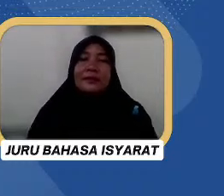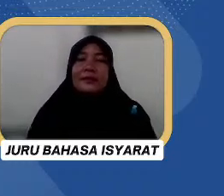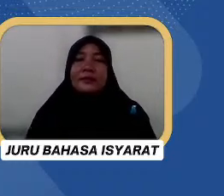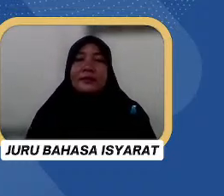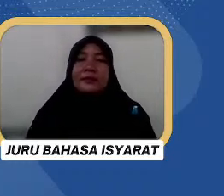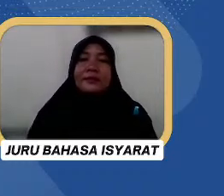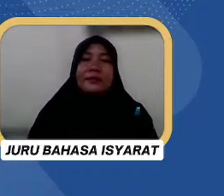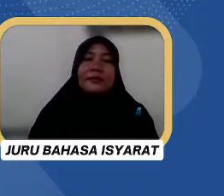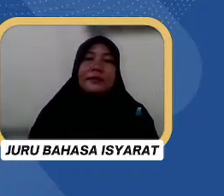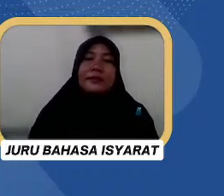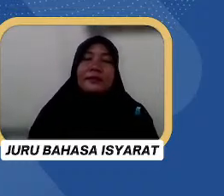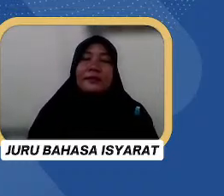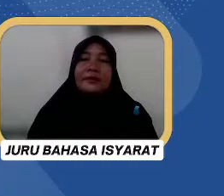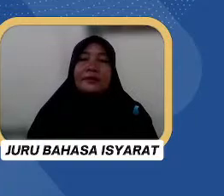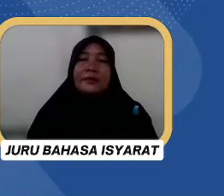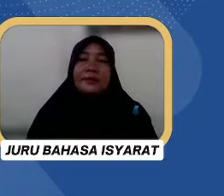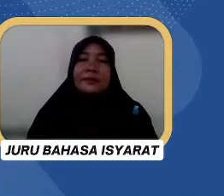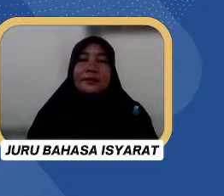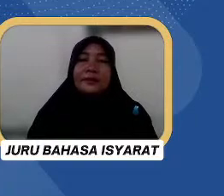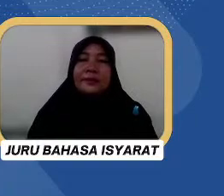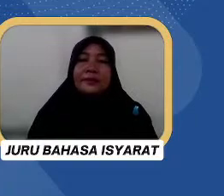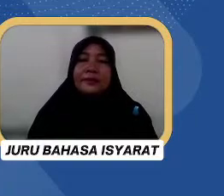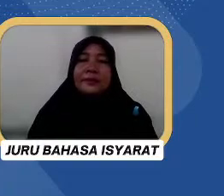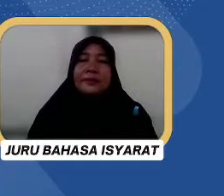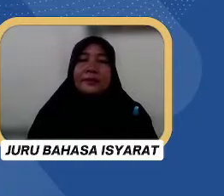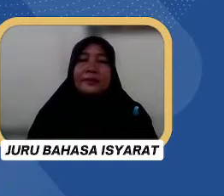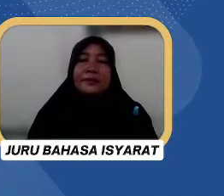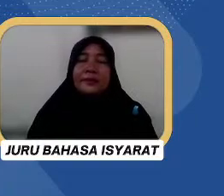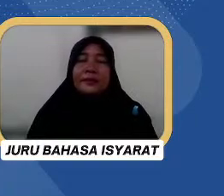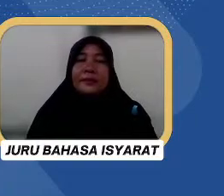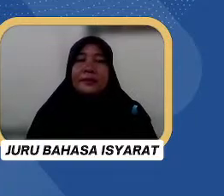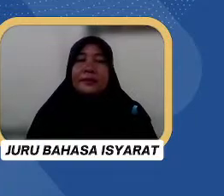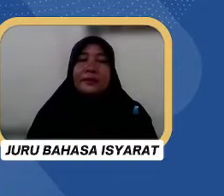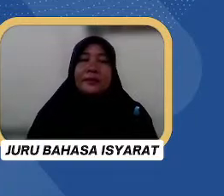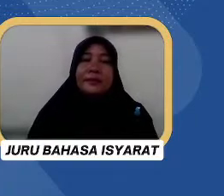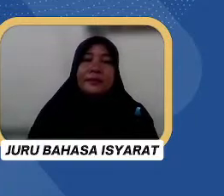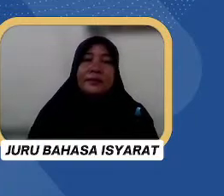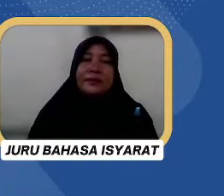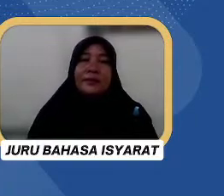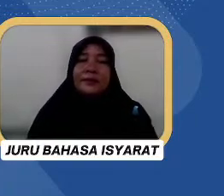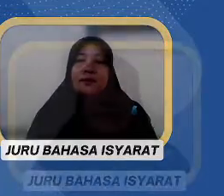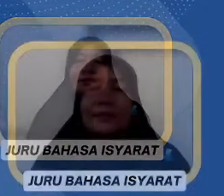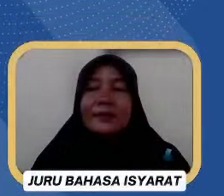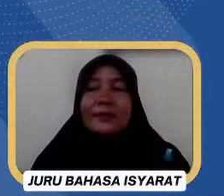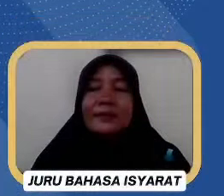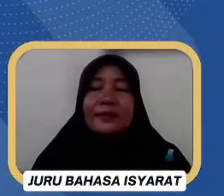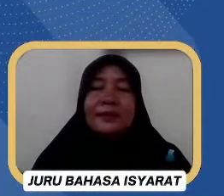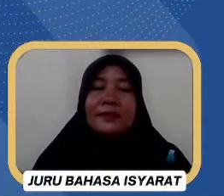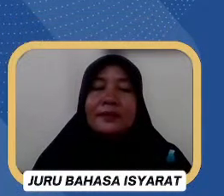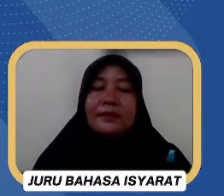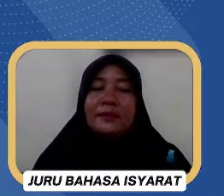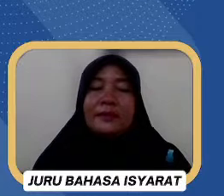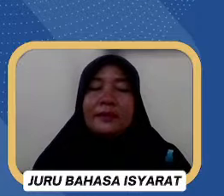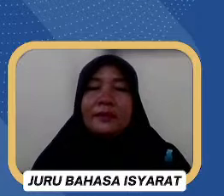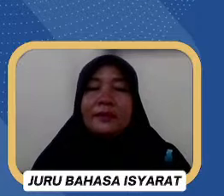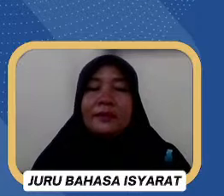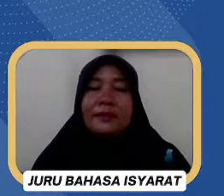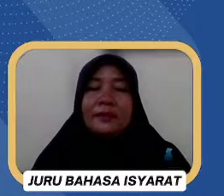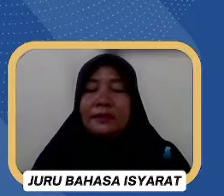Bisa dinyalakan kameranya dan mikrofonnya terlebih dahulu, Kak Uci? Kak. Halo, kenapa Kak